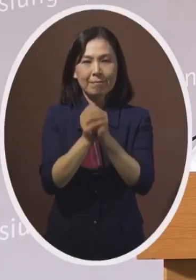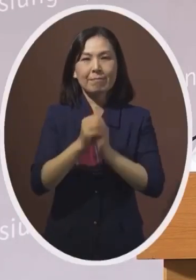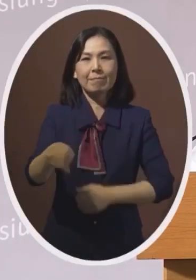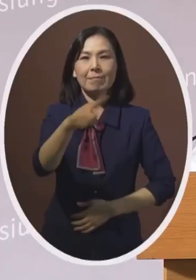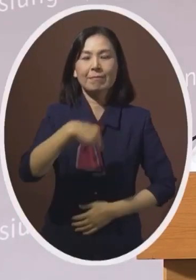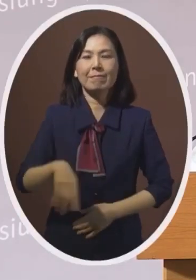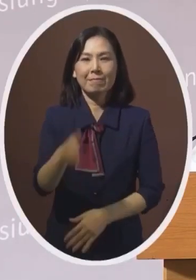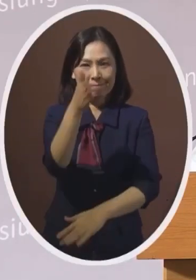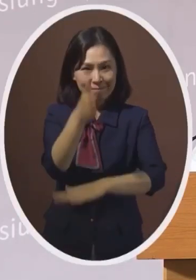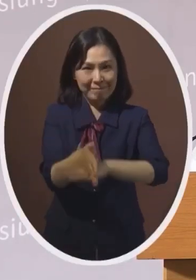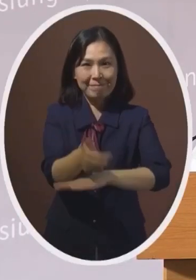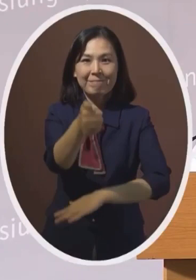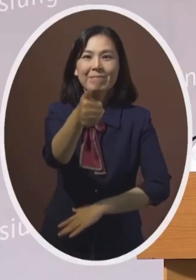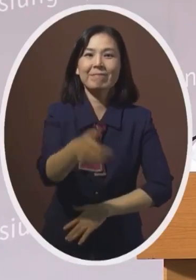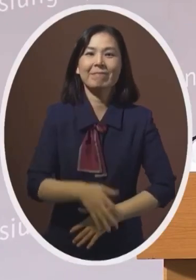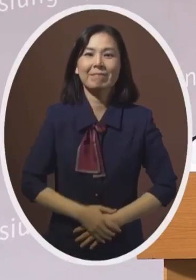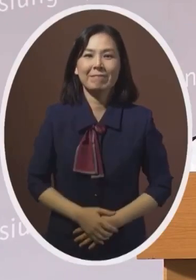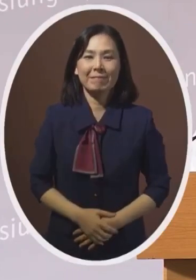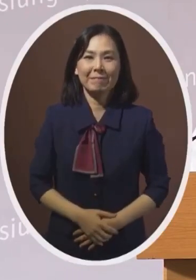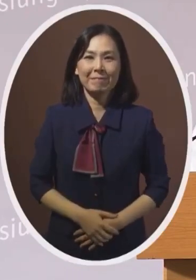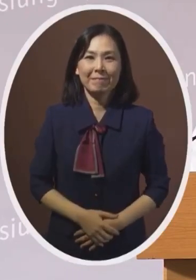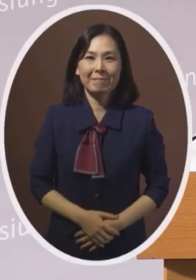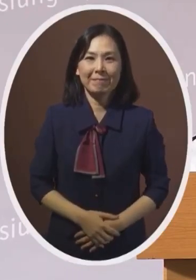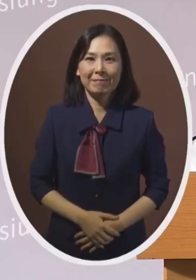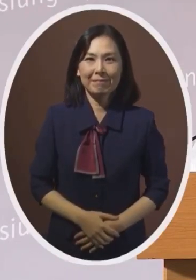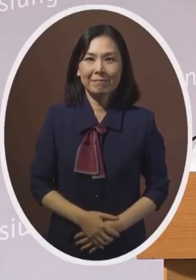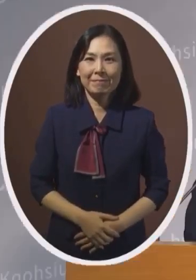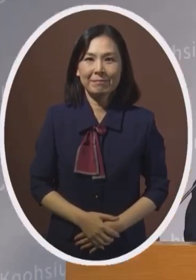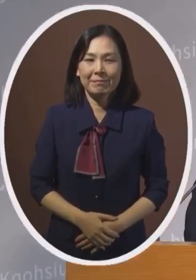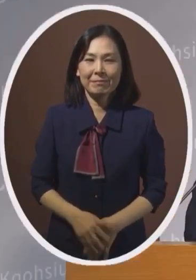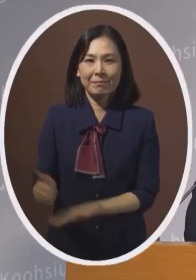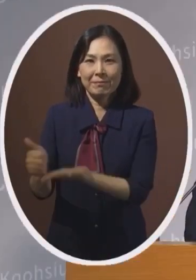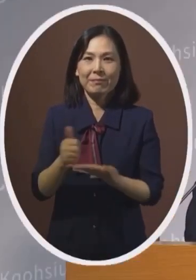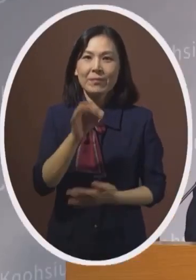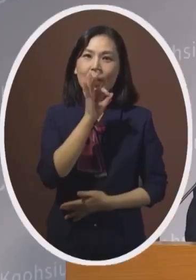家，谢谢大家。 请为政候选人。